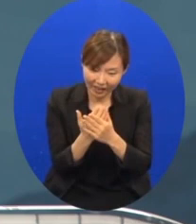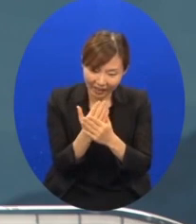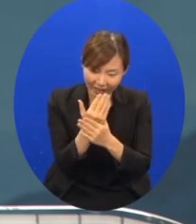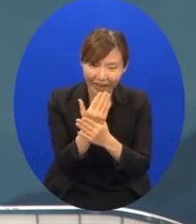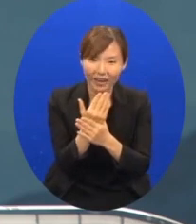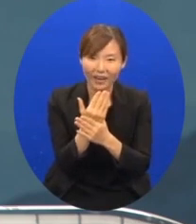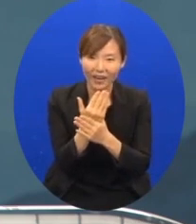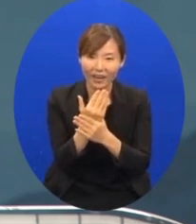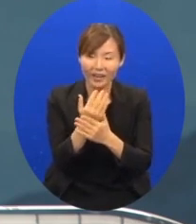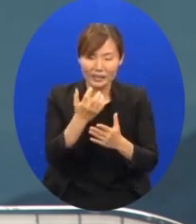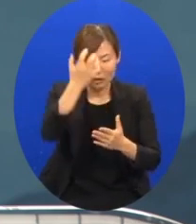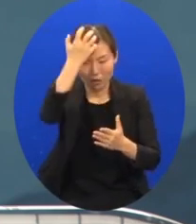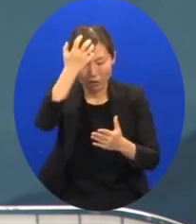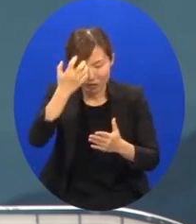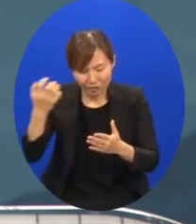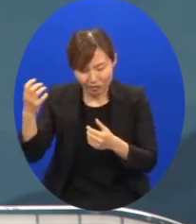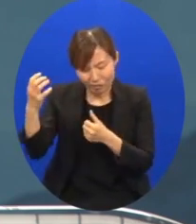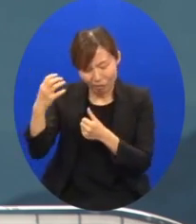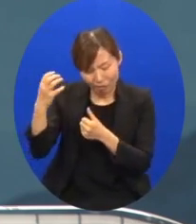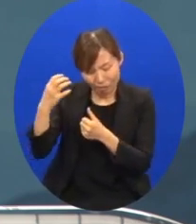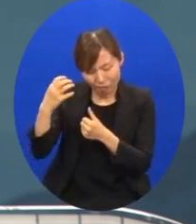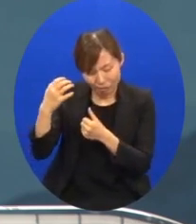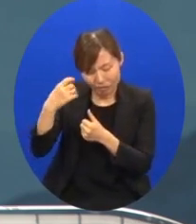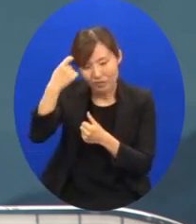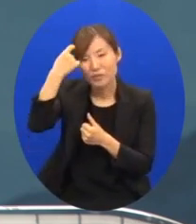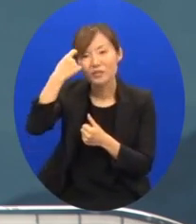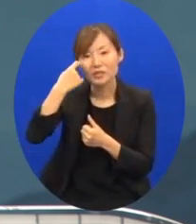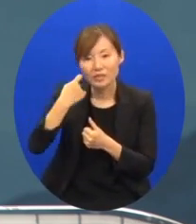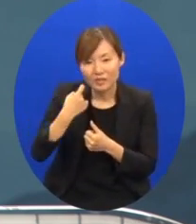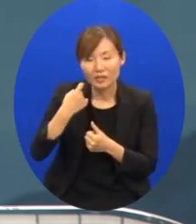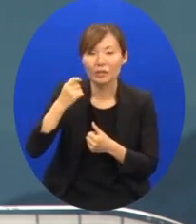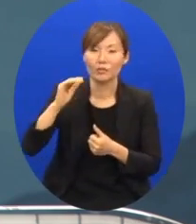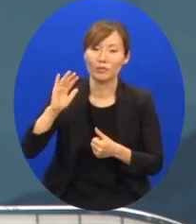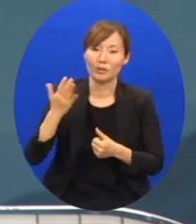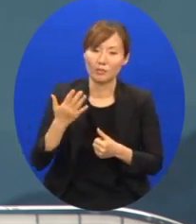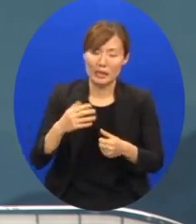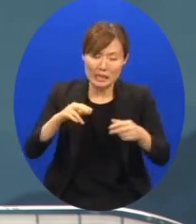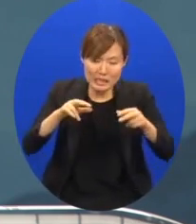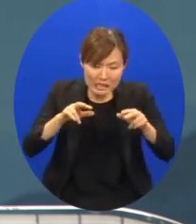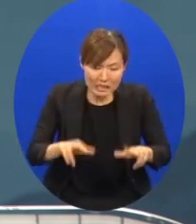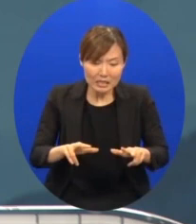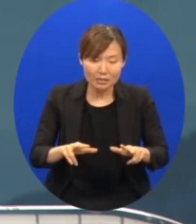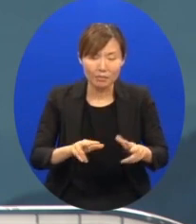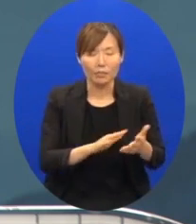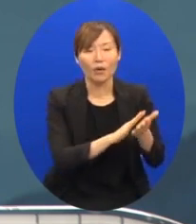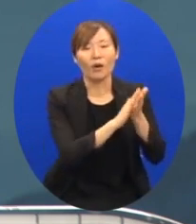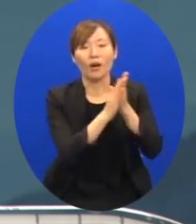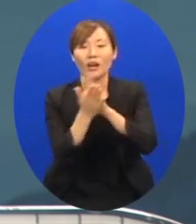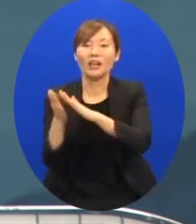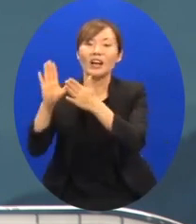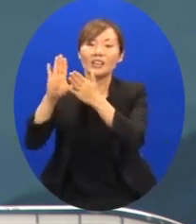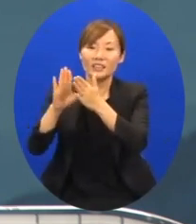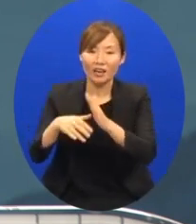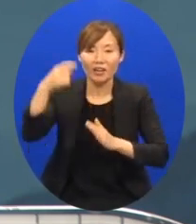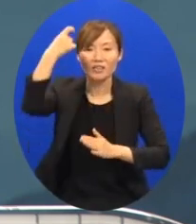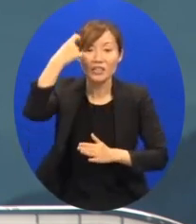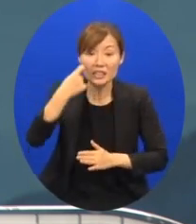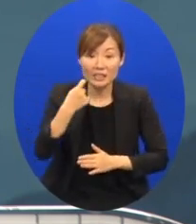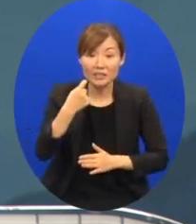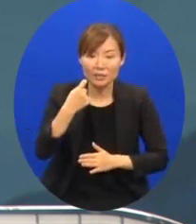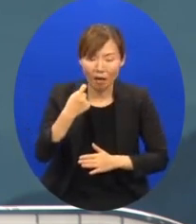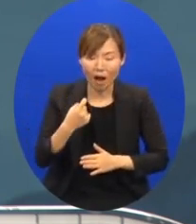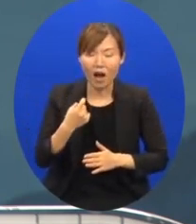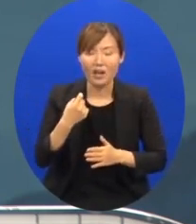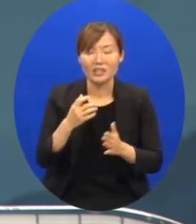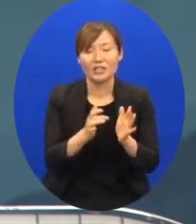책망 도 느끼는 거예요 이제는 변화 되어야 되겠다 이런 생각도 드는 겁니다 예수님이 나를 속죄